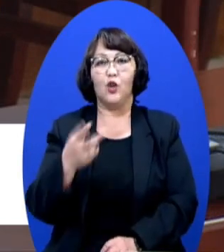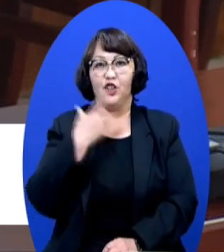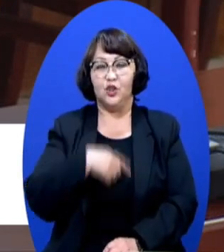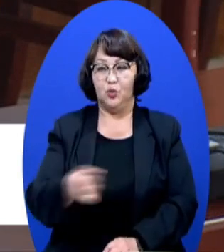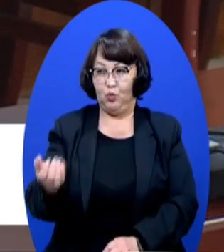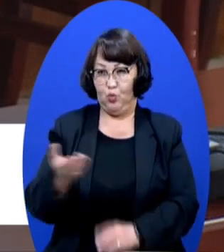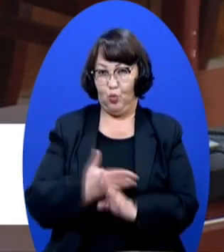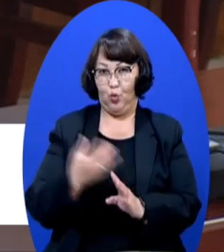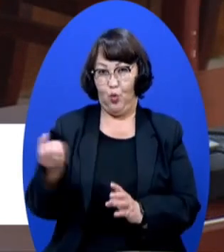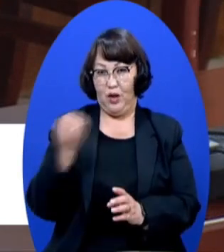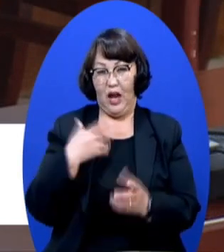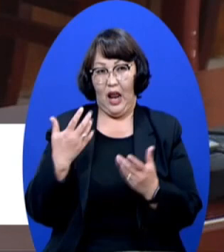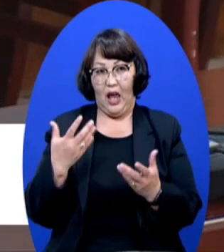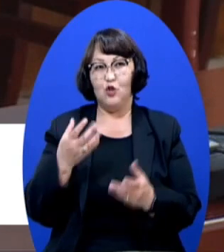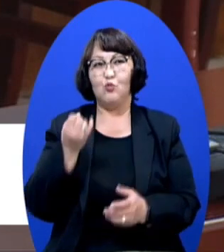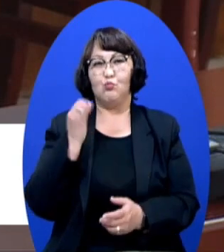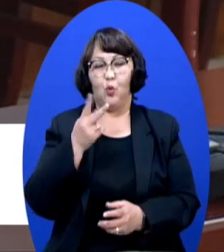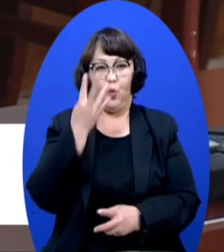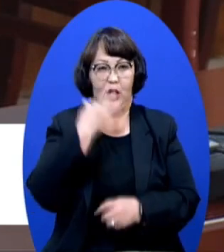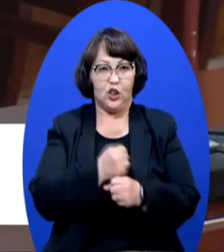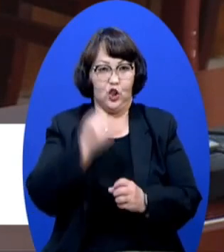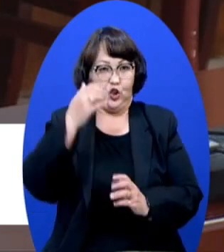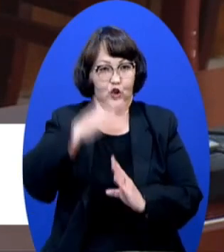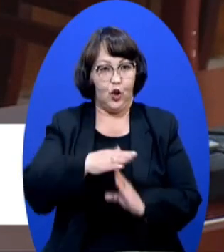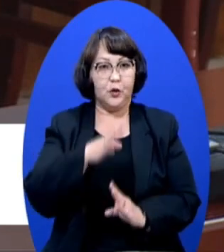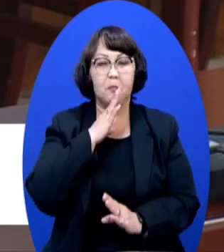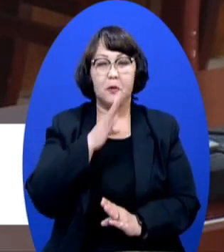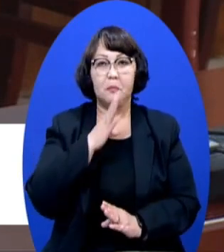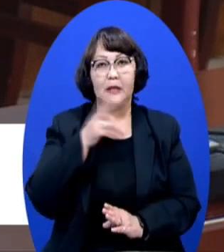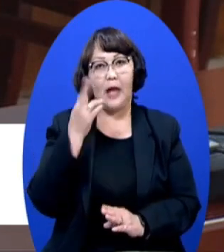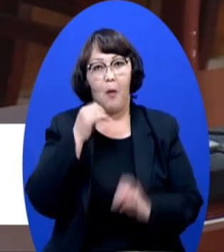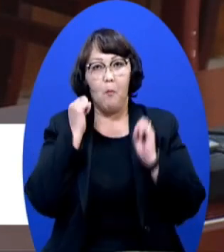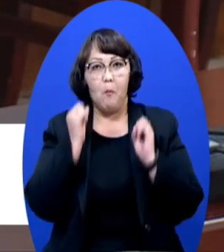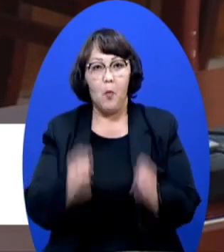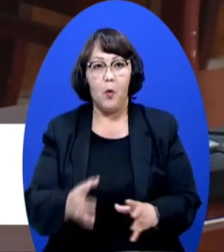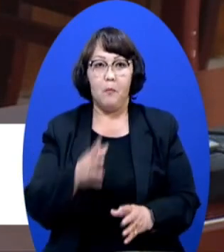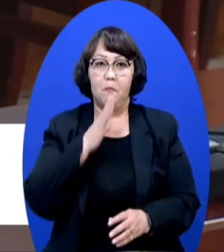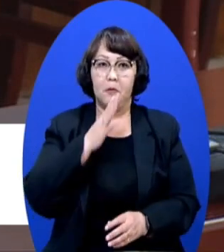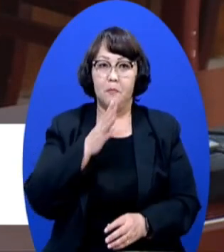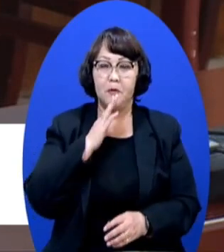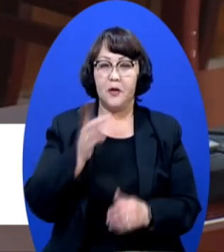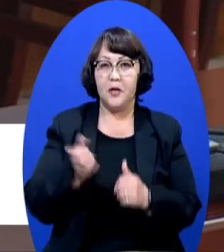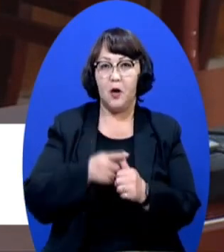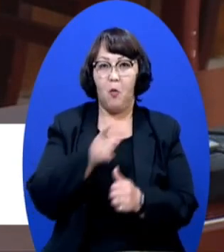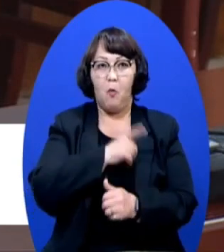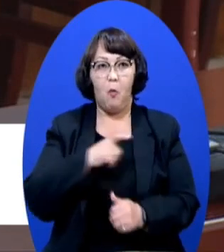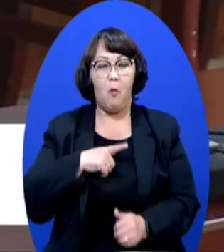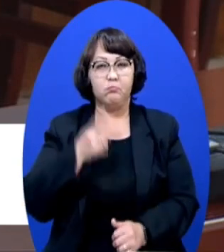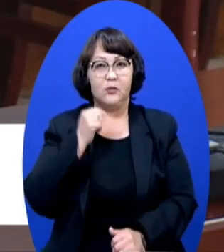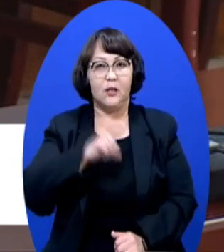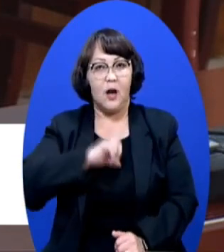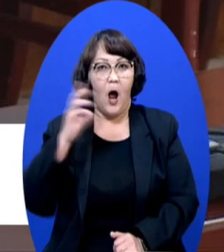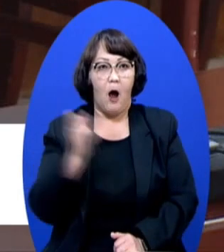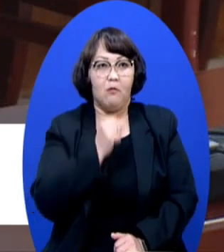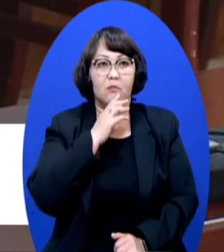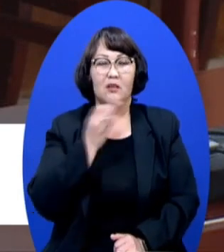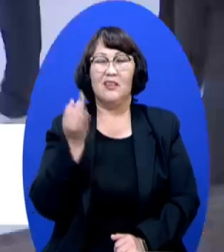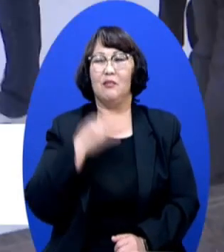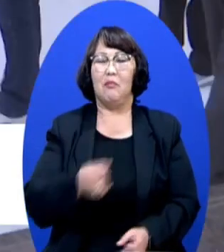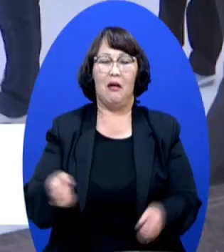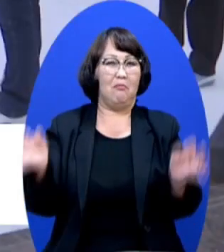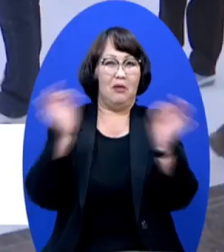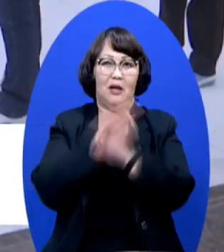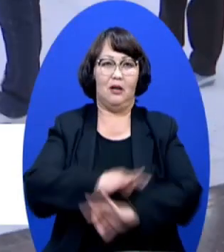ингээд үйл ажиллагааг нь зогсоох гээд ингээд бүр дампууруулах гээд хин нэгэн хөвчилж явах гээд ийм юм байхгүй энэ